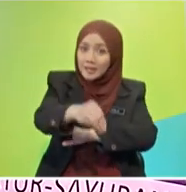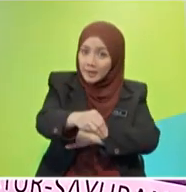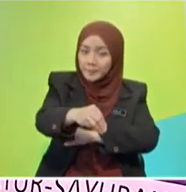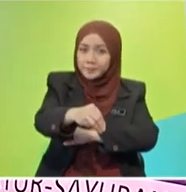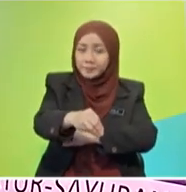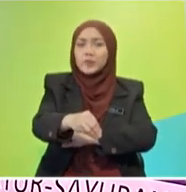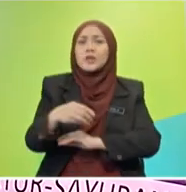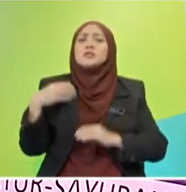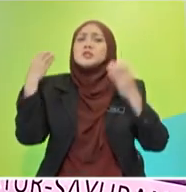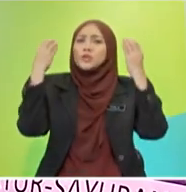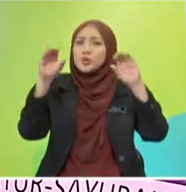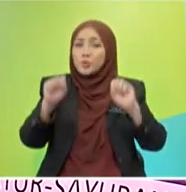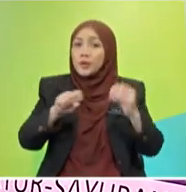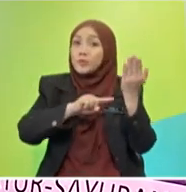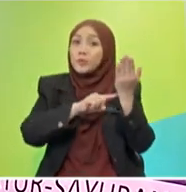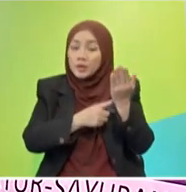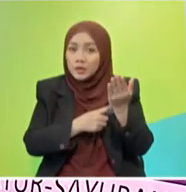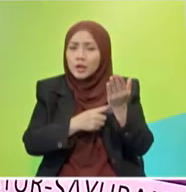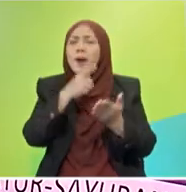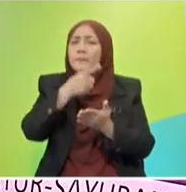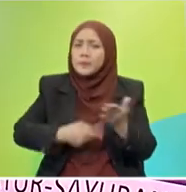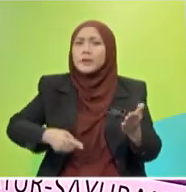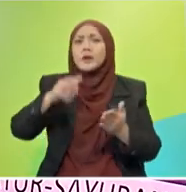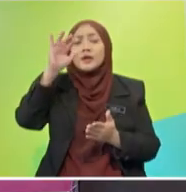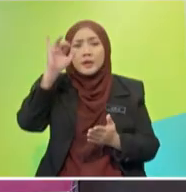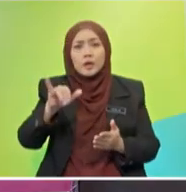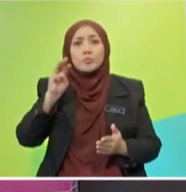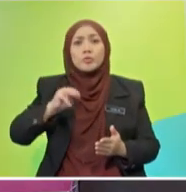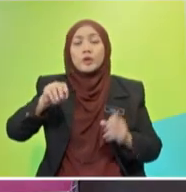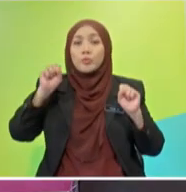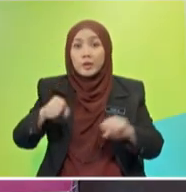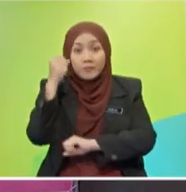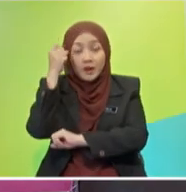cek kumulakan apa yang perlu dipahami oleh murid-murid kita